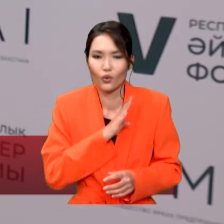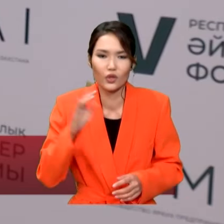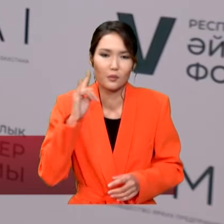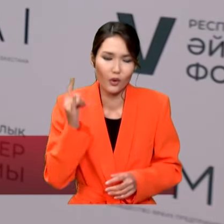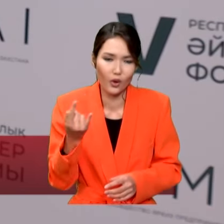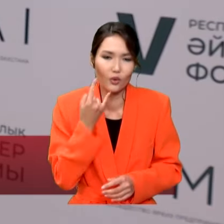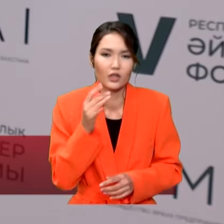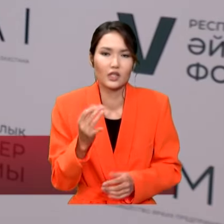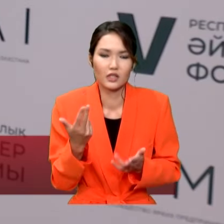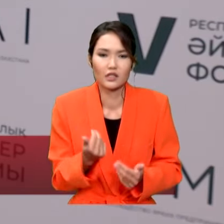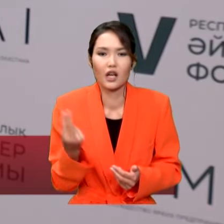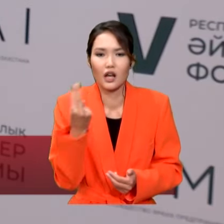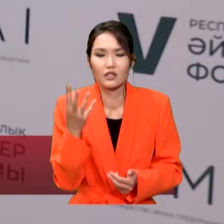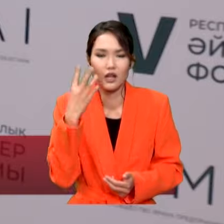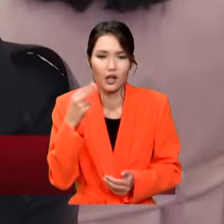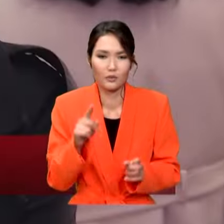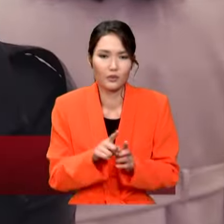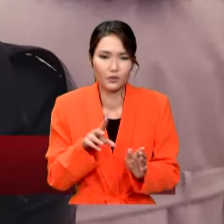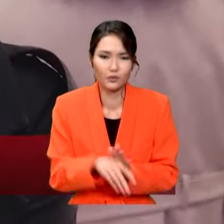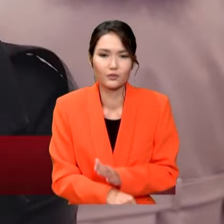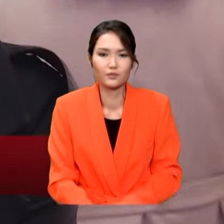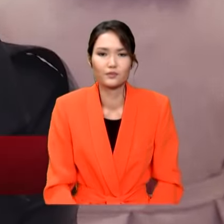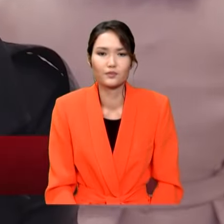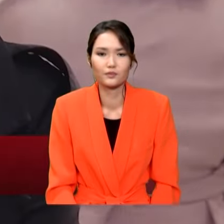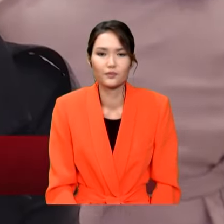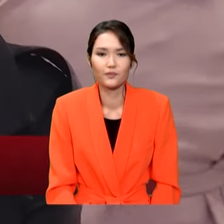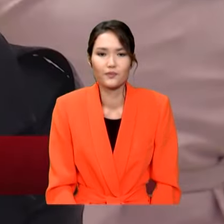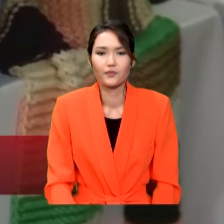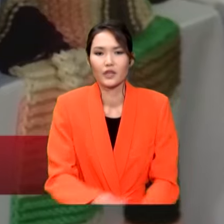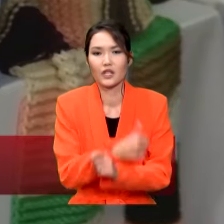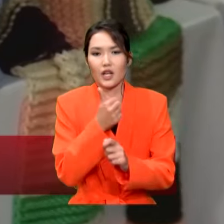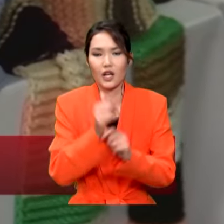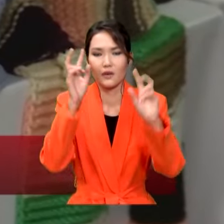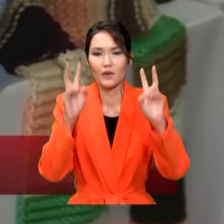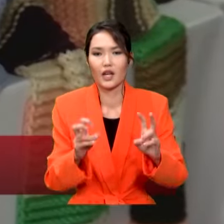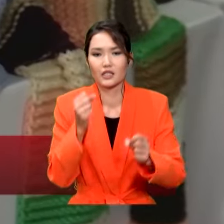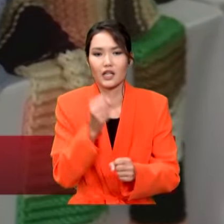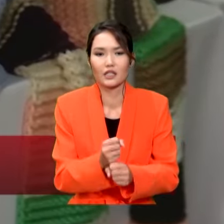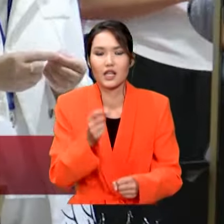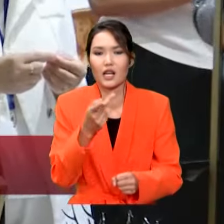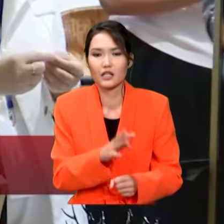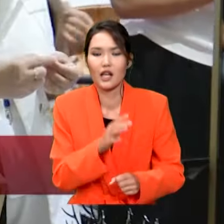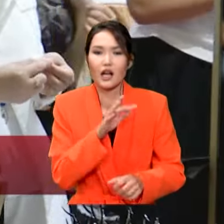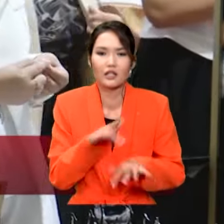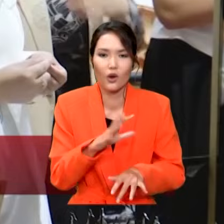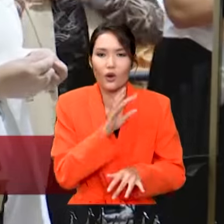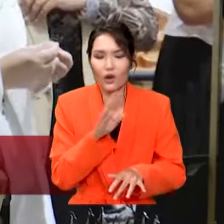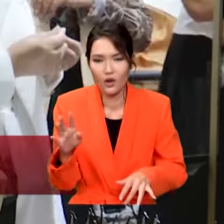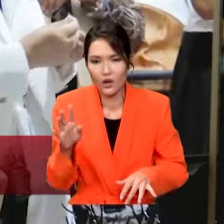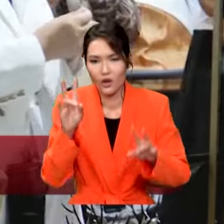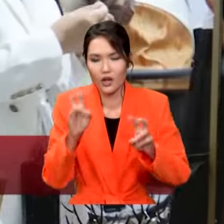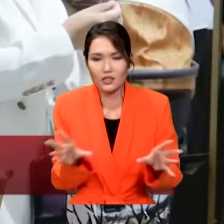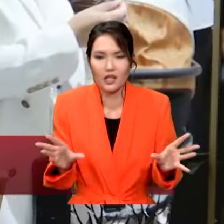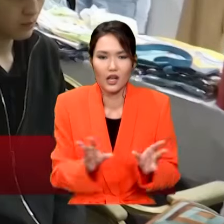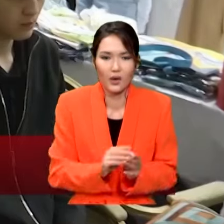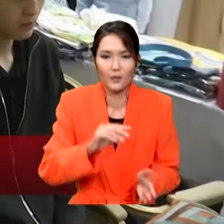Павлодара, ну и, конечно, со Астаны, с Алматы. Главная тема форума «Сделана мамой», в рамках которого также организовали